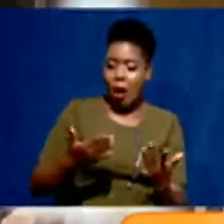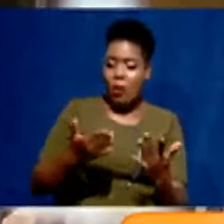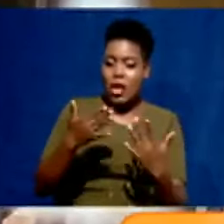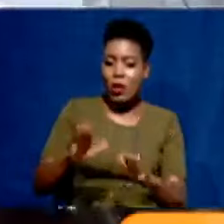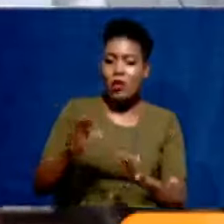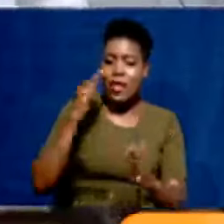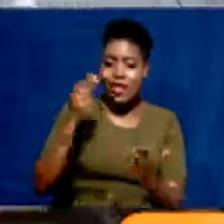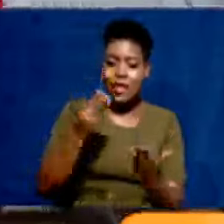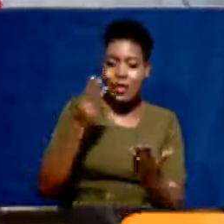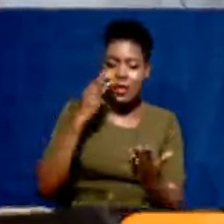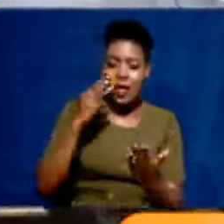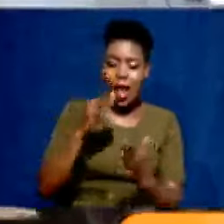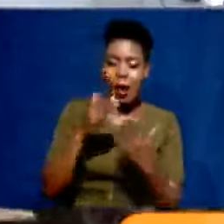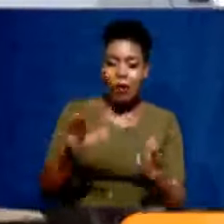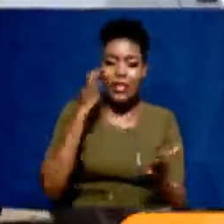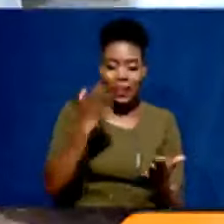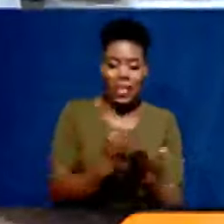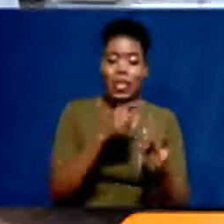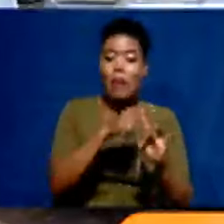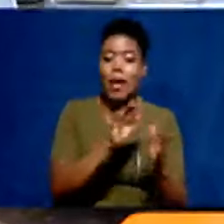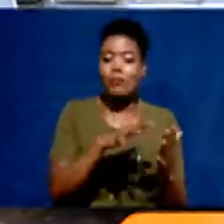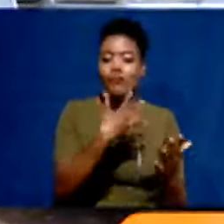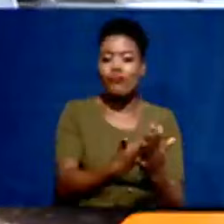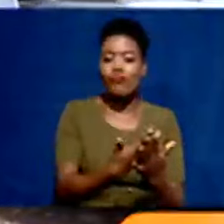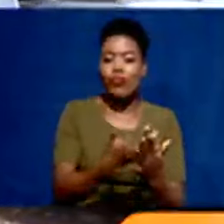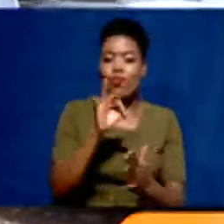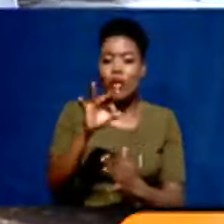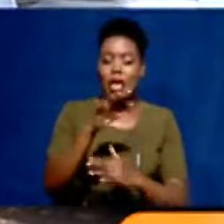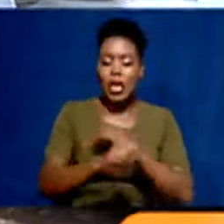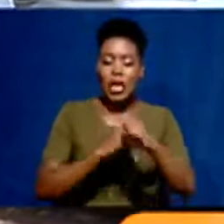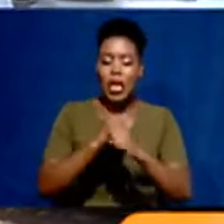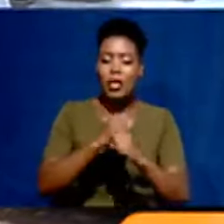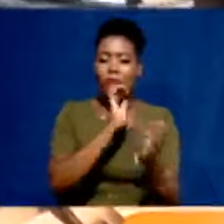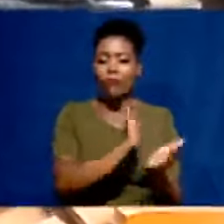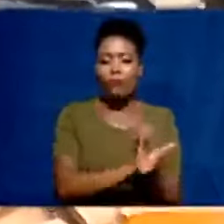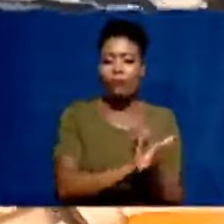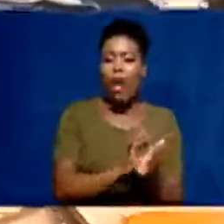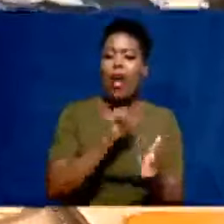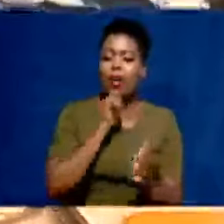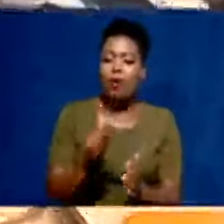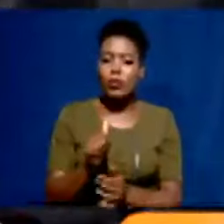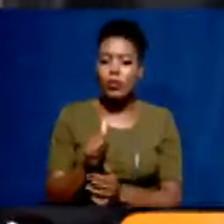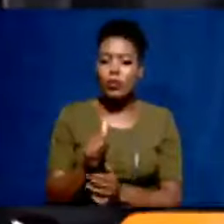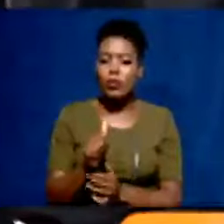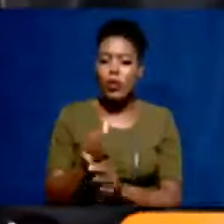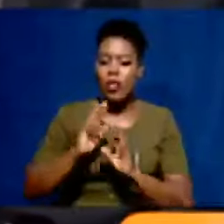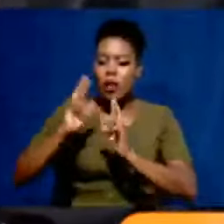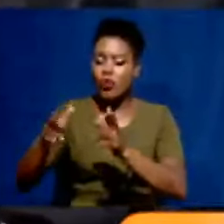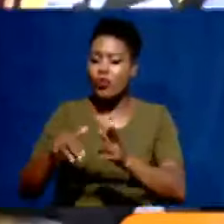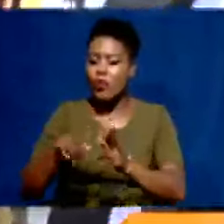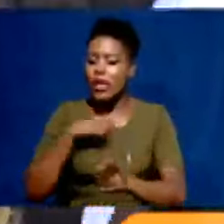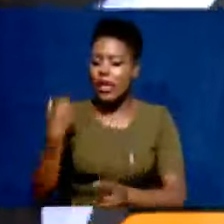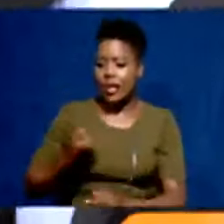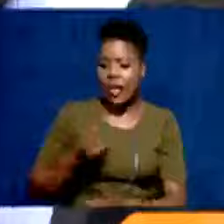ushahidi, ambalo kifungo chake ni cha miaka mitatu gerezani na wala sio shtaka la